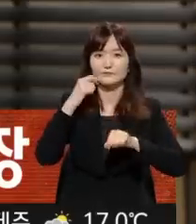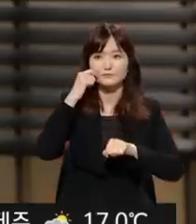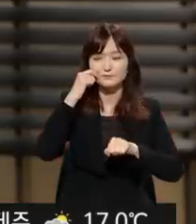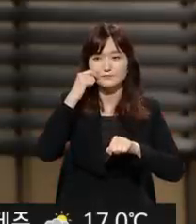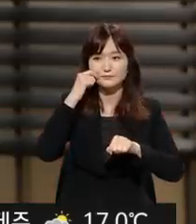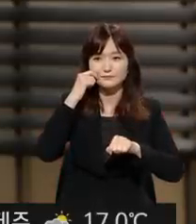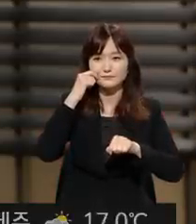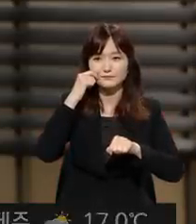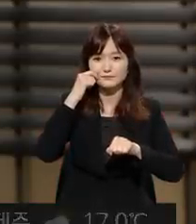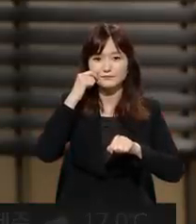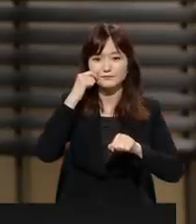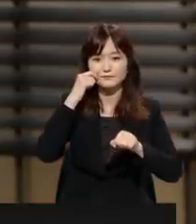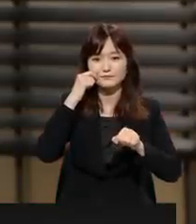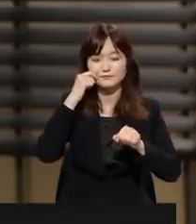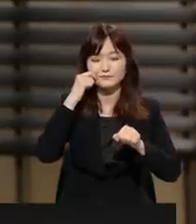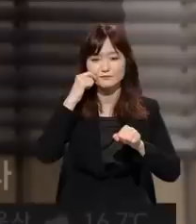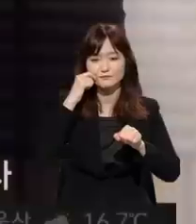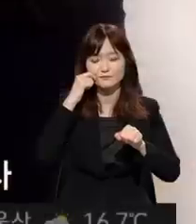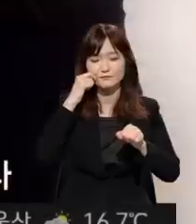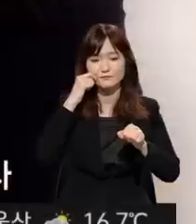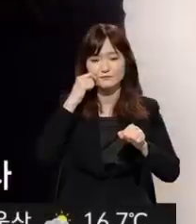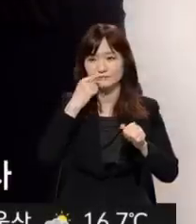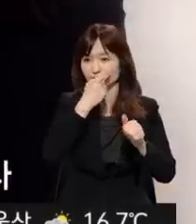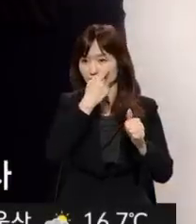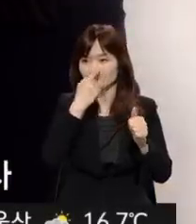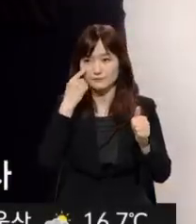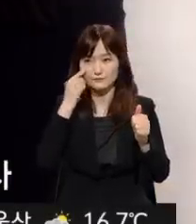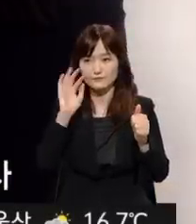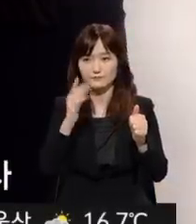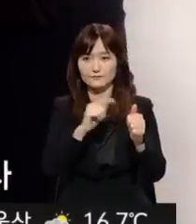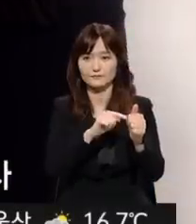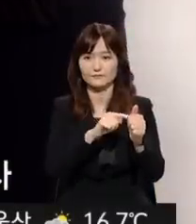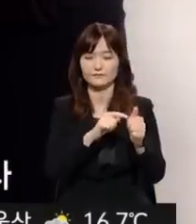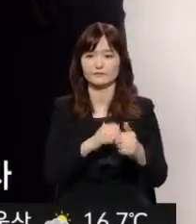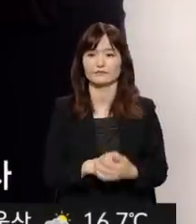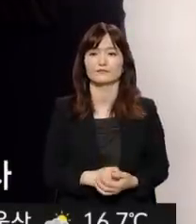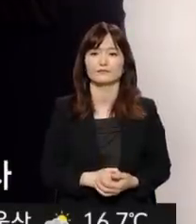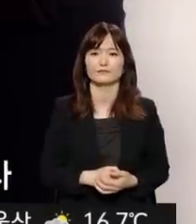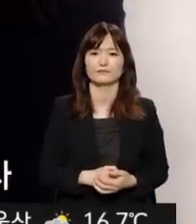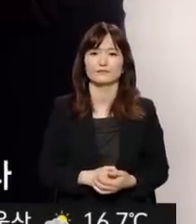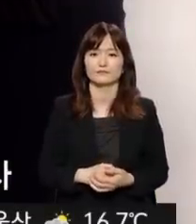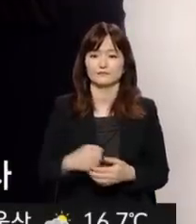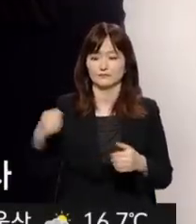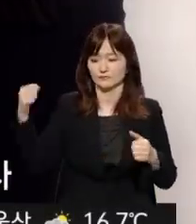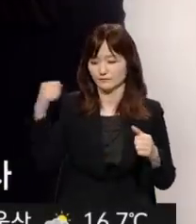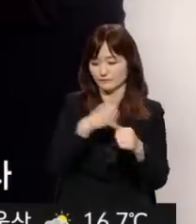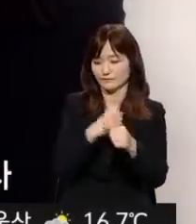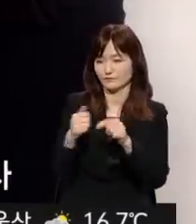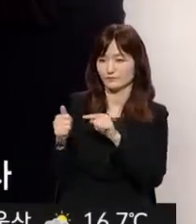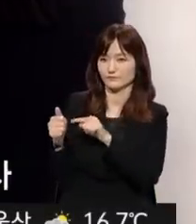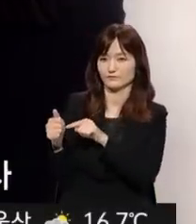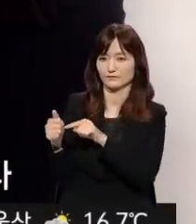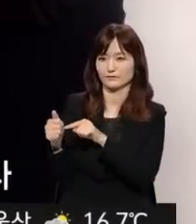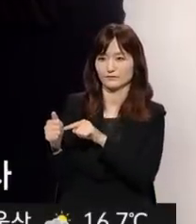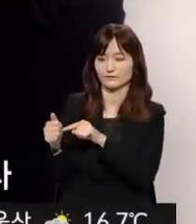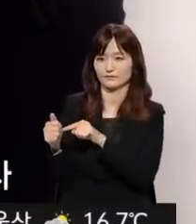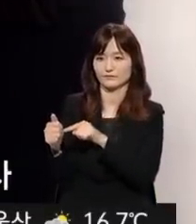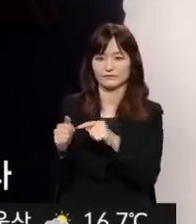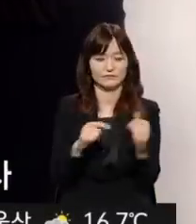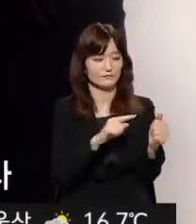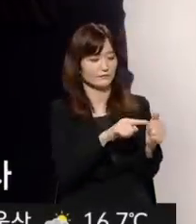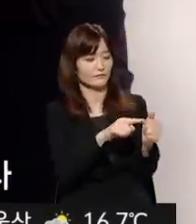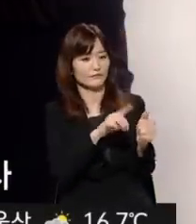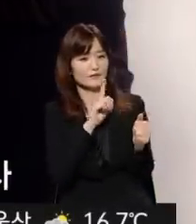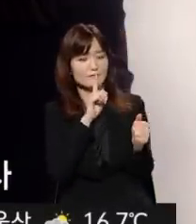선생님이 그걸 확인해야 된다 이렇게 얘기를 했다는 겁니다 그 당시에 가해자라고 지목됐던 학생들이 저 피해자